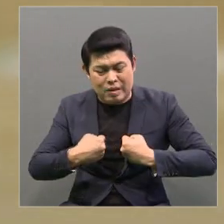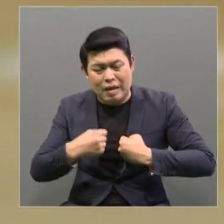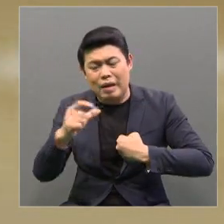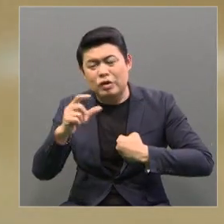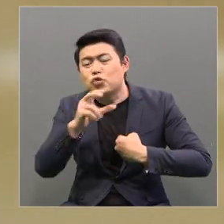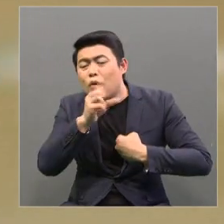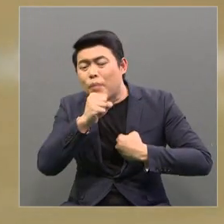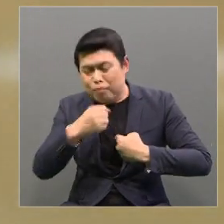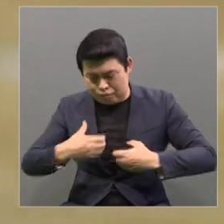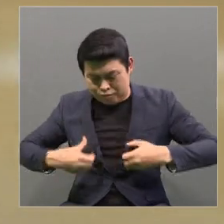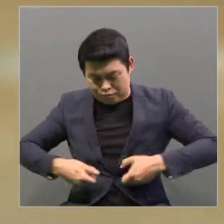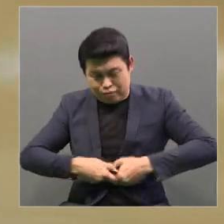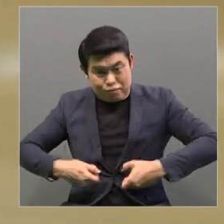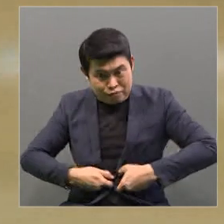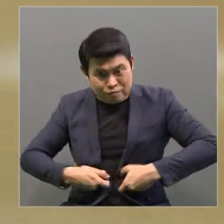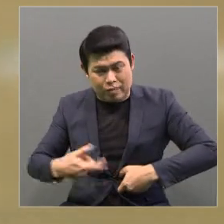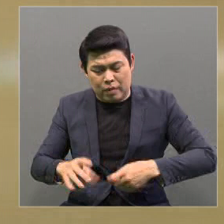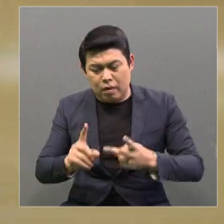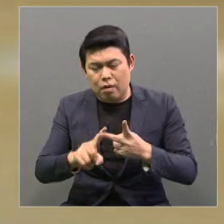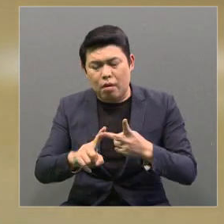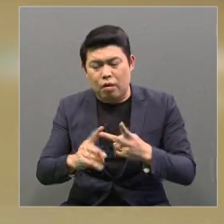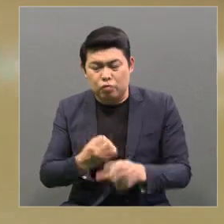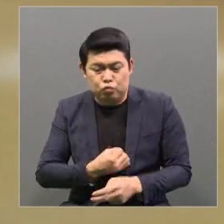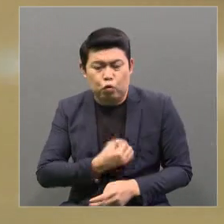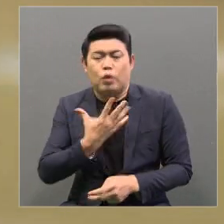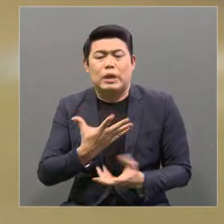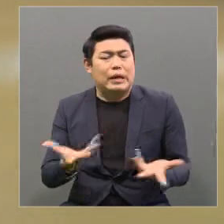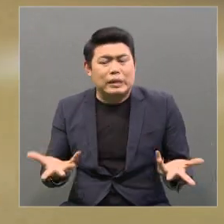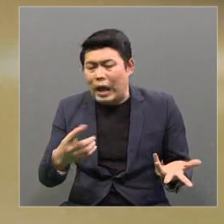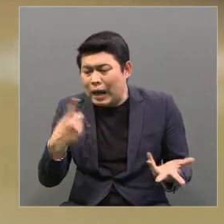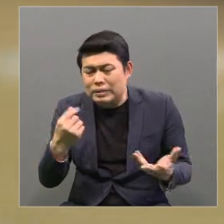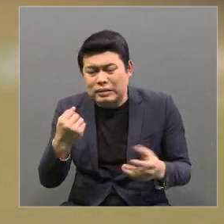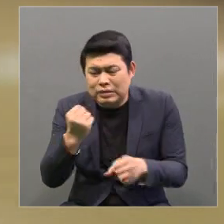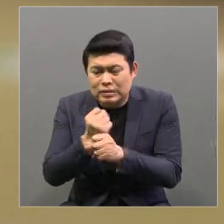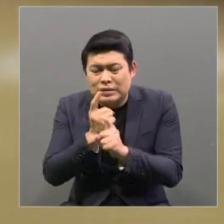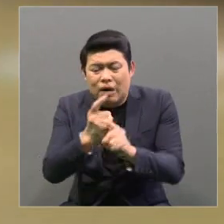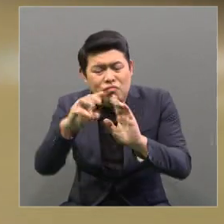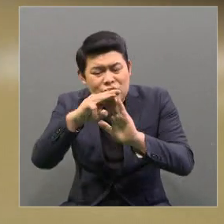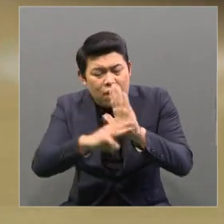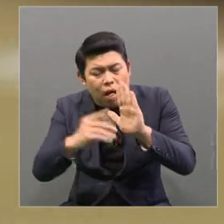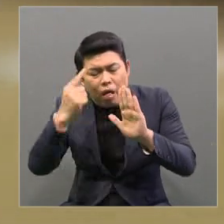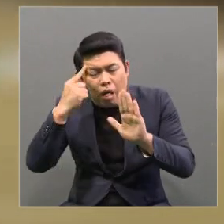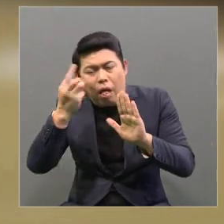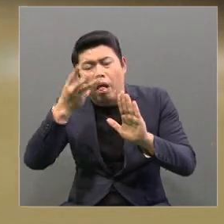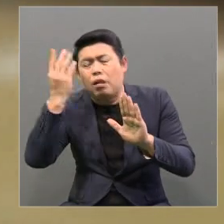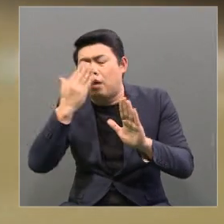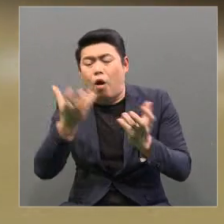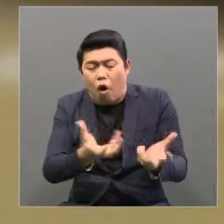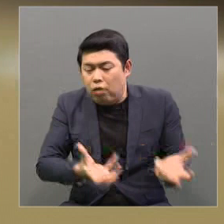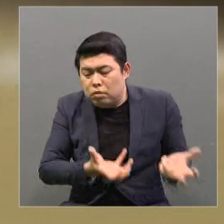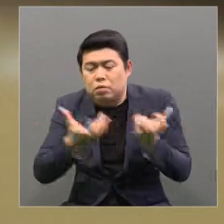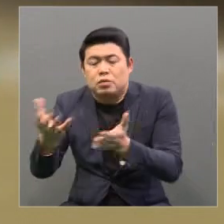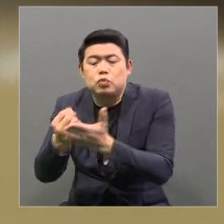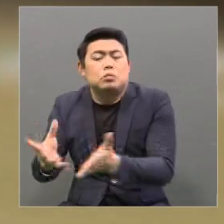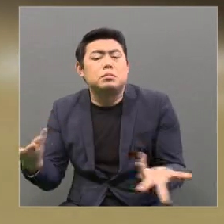แผ่นโฟมนะเพียงแต่ว่าตอนเกิดเหตุเนี่ยด้วยอารามตกใจกันนี่แหละมันเลยไม่มีคนทำตามยุทธวิธีที่ถูกต้องคือไม่มีใครโยนอุปกรณ์ช่ว